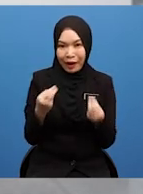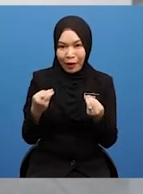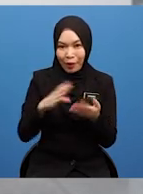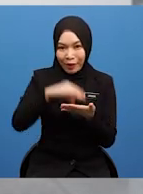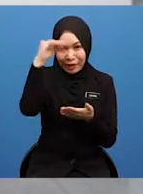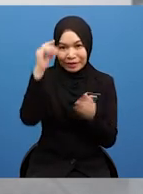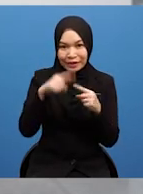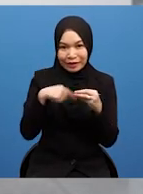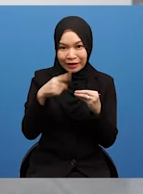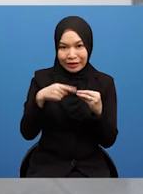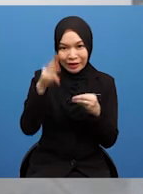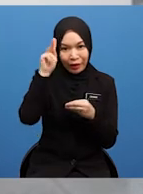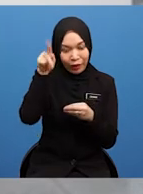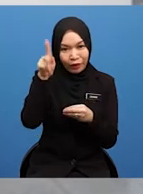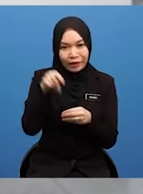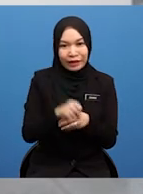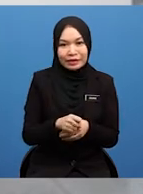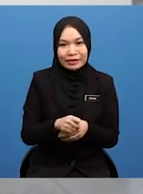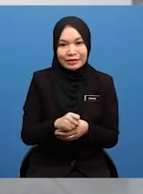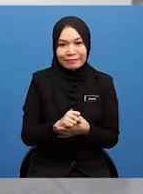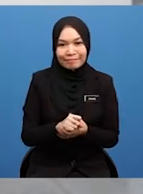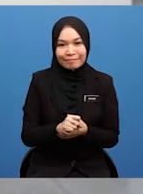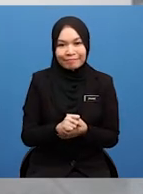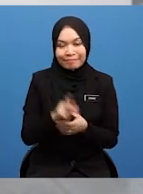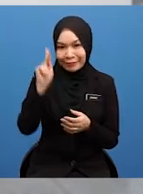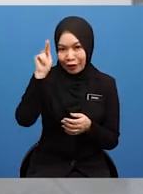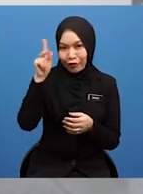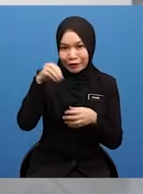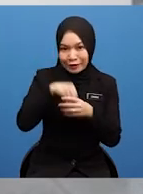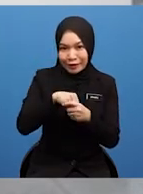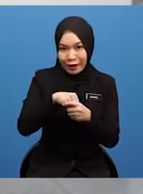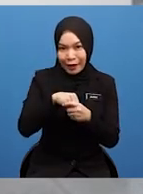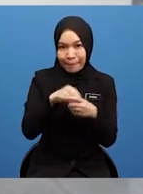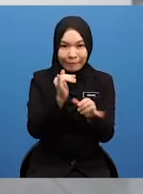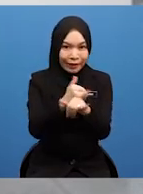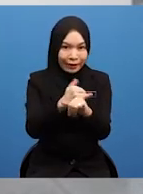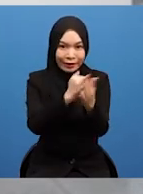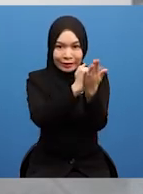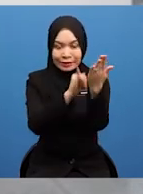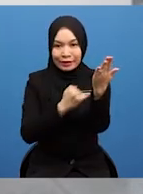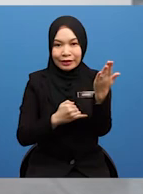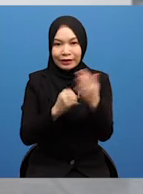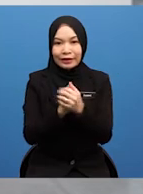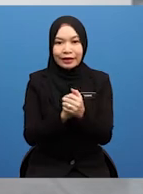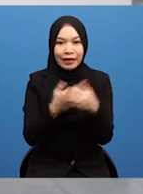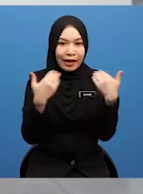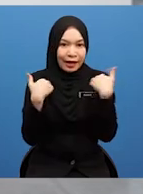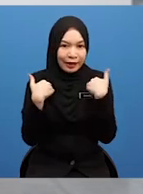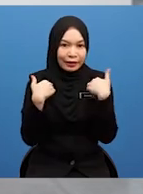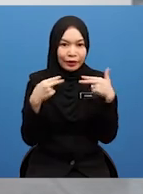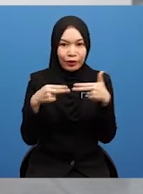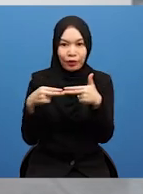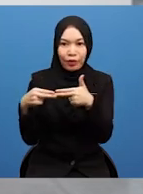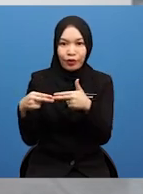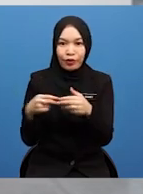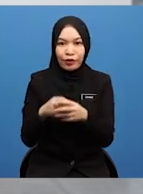membuat apresiasi hasil karya masing-masing konteks dalam karya seni melibatkan kaitan atau hubungan